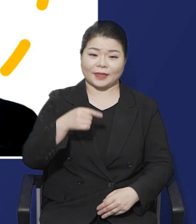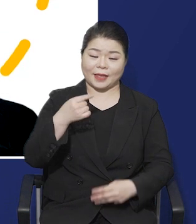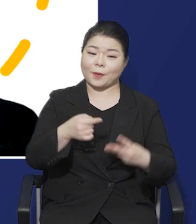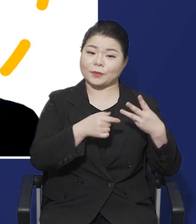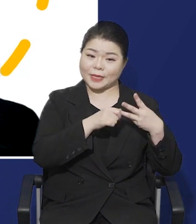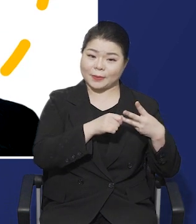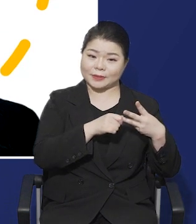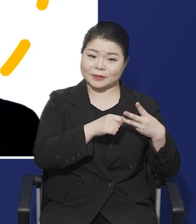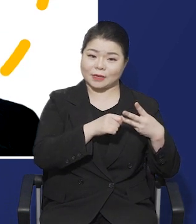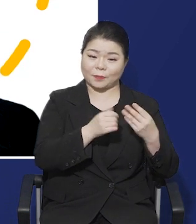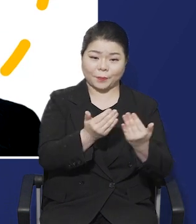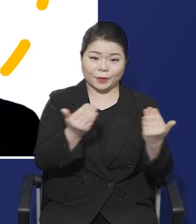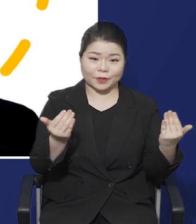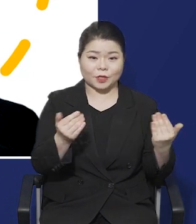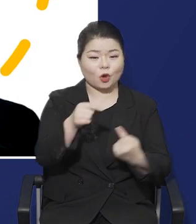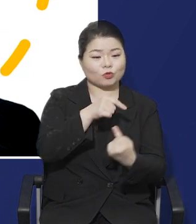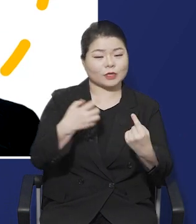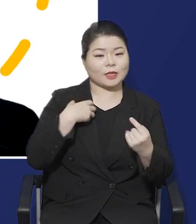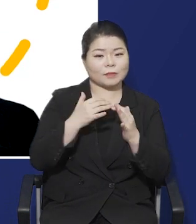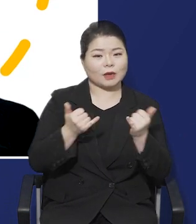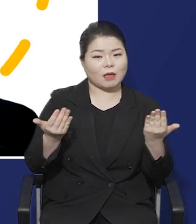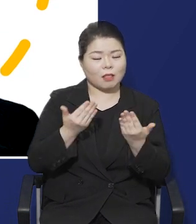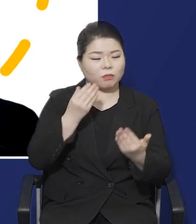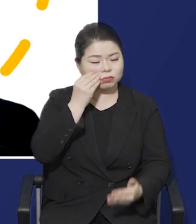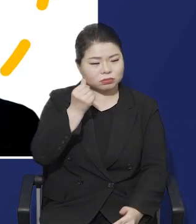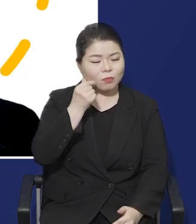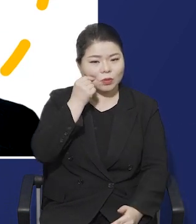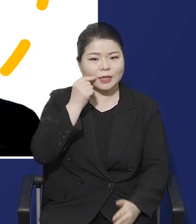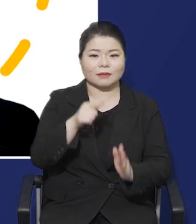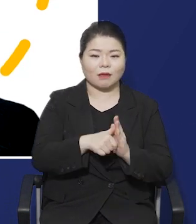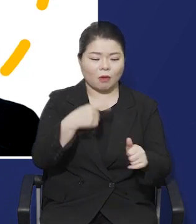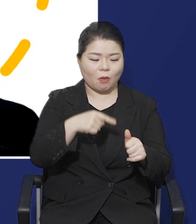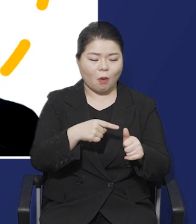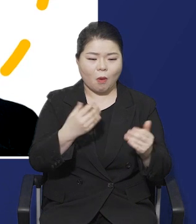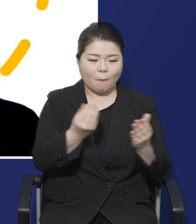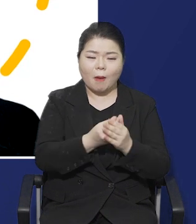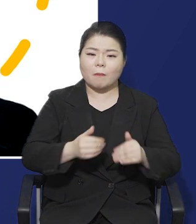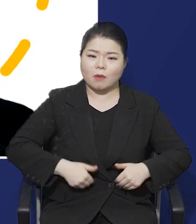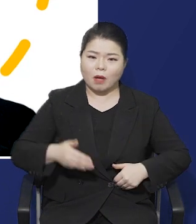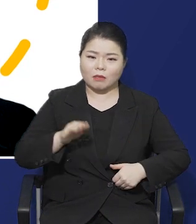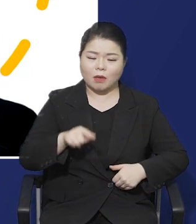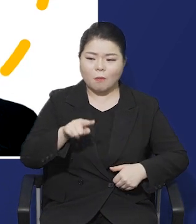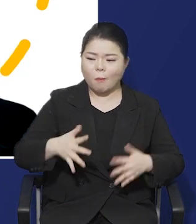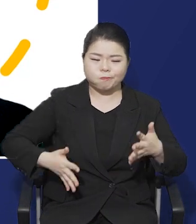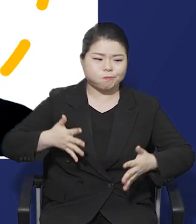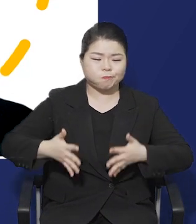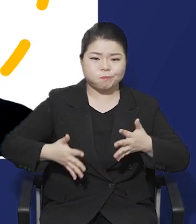세 번째로 전시 현장 운영 담당자의 업무 미숙입니다. 교육을 제대로 시켜야 되는데 현지 운영자가 뭘 해야